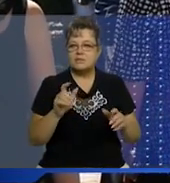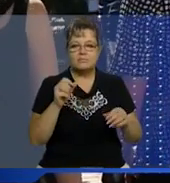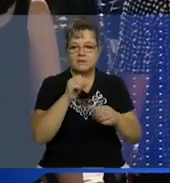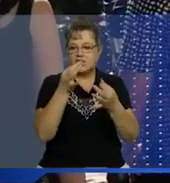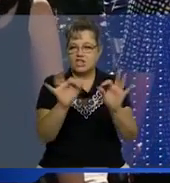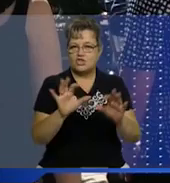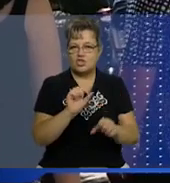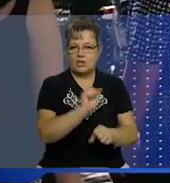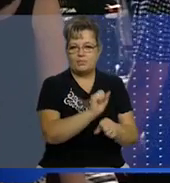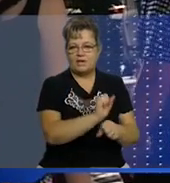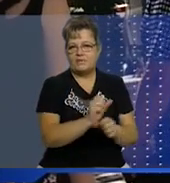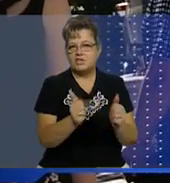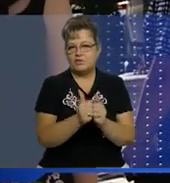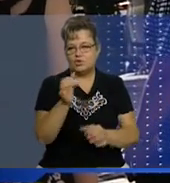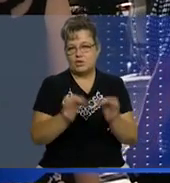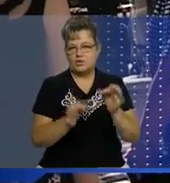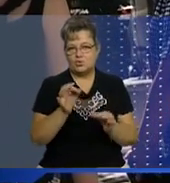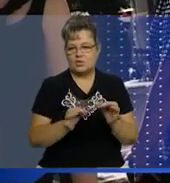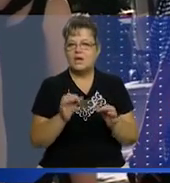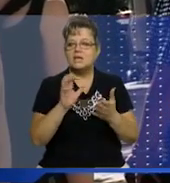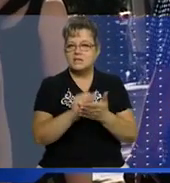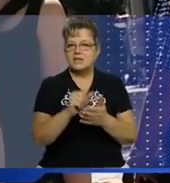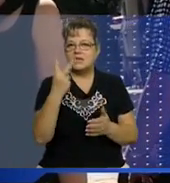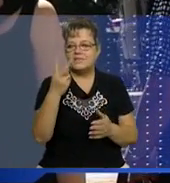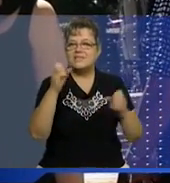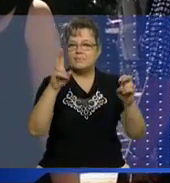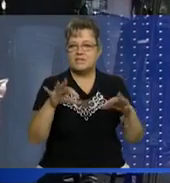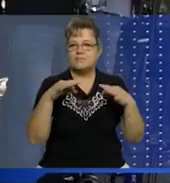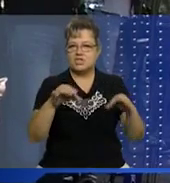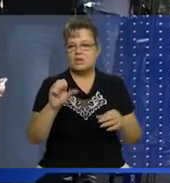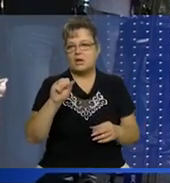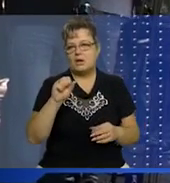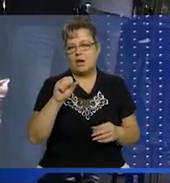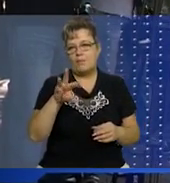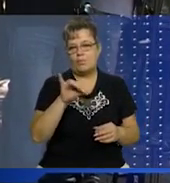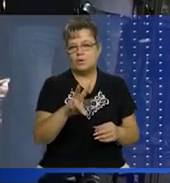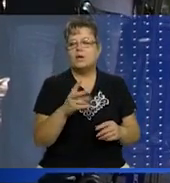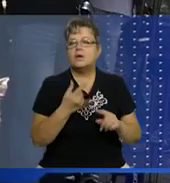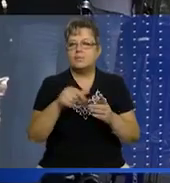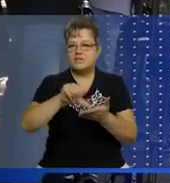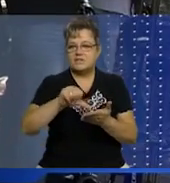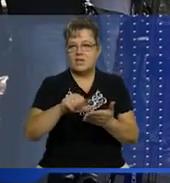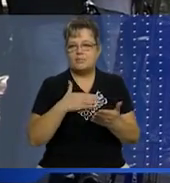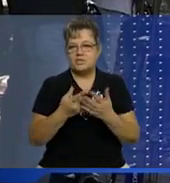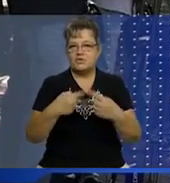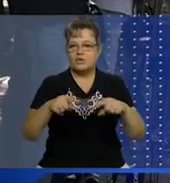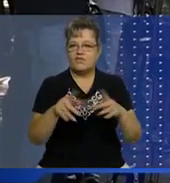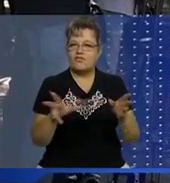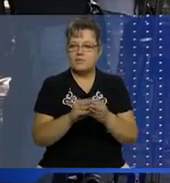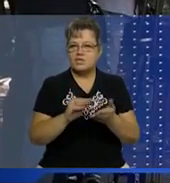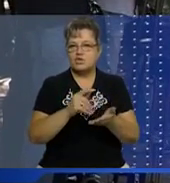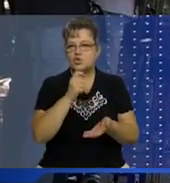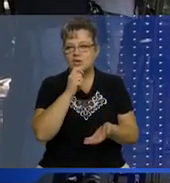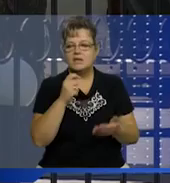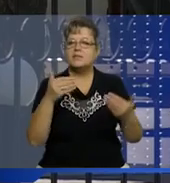не разрешили парковаться возле здания суда. Парковочные места заняли 2 спецавтомобиля ОМОНа. Европейским представителям общественных